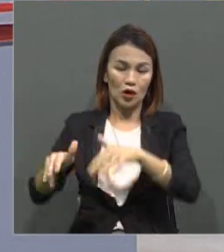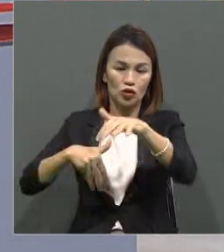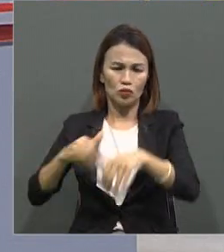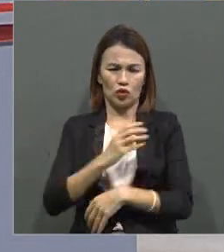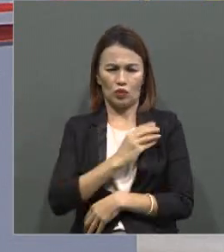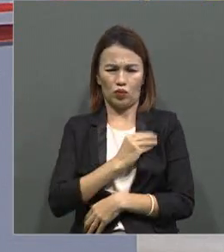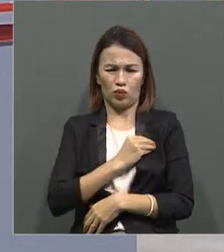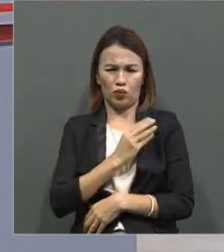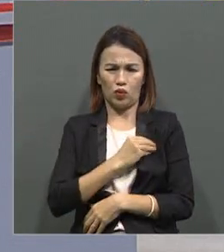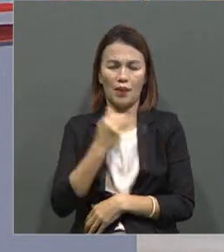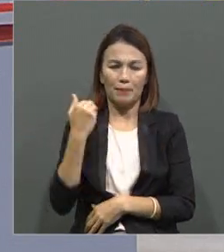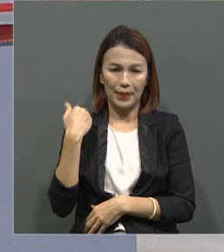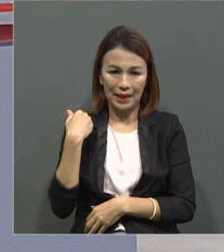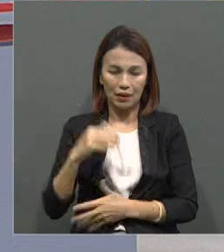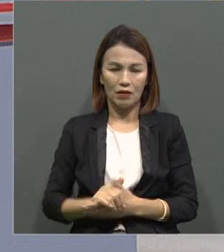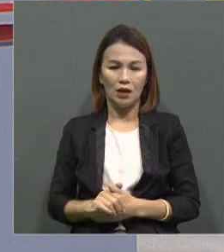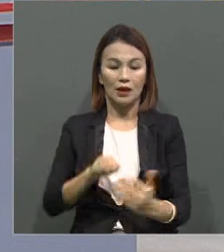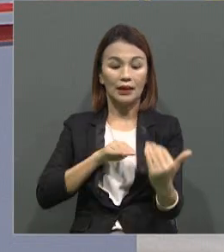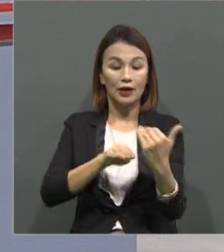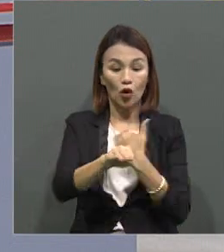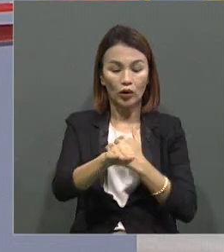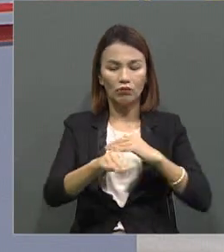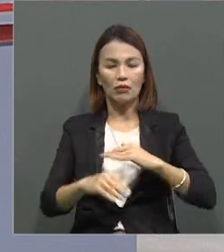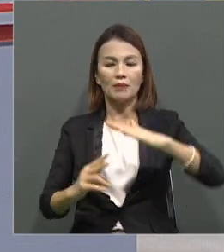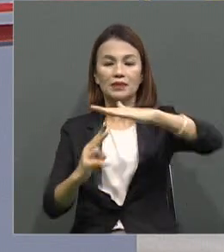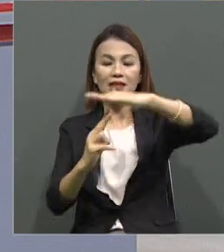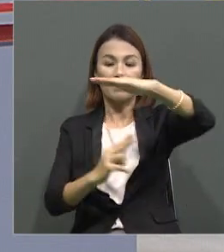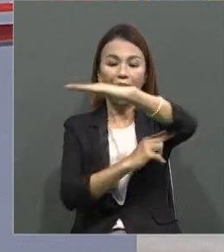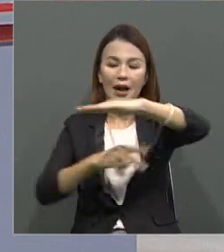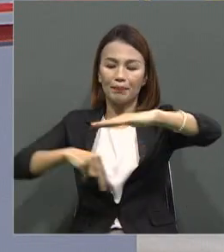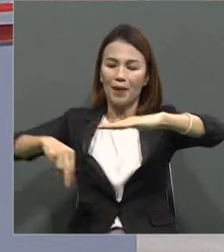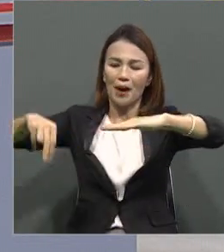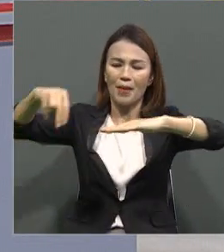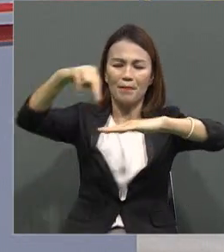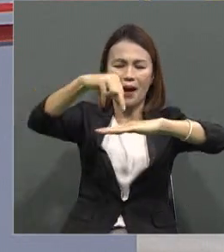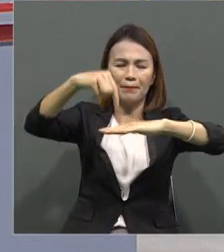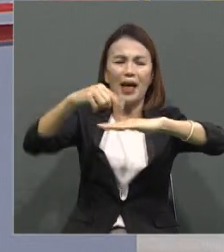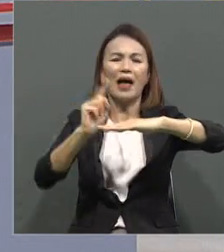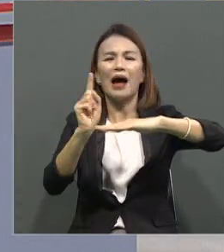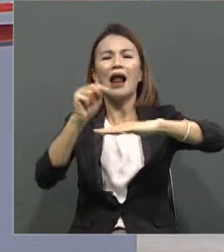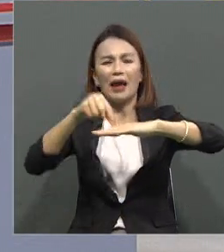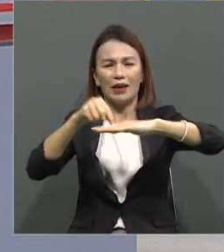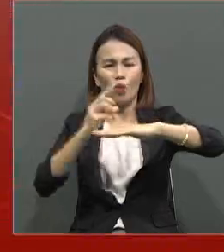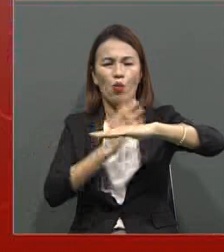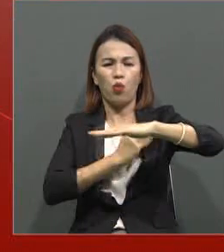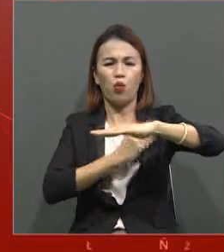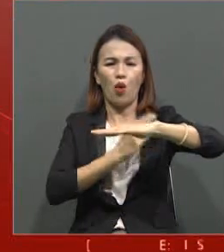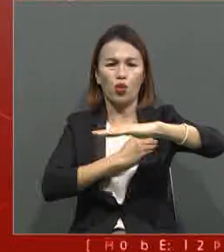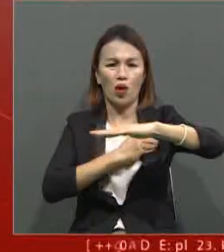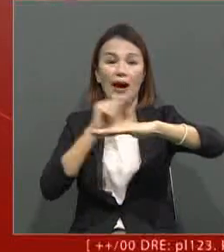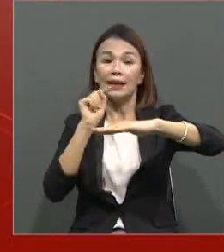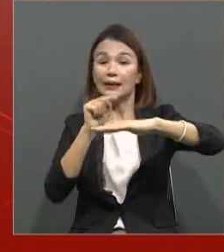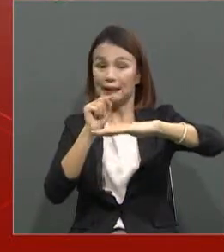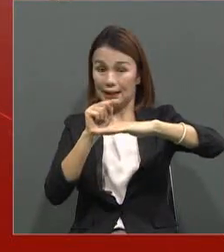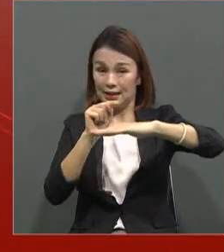ผวาอือขึ้นสะพานลอยแล้วไม่รู้ว่าอะไรจะเกิดขึ้นโอนั่นน่ะสิเออคือเขาบอกว่าสะพานลอยที่เขา